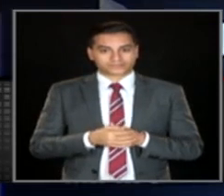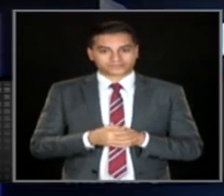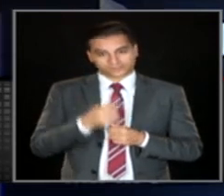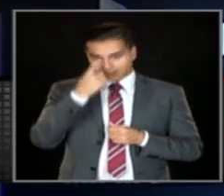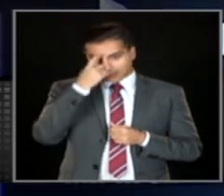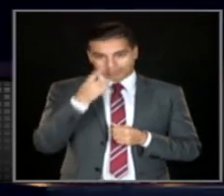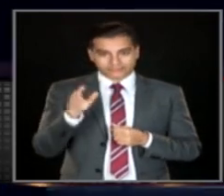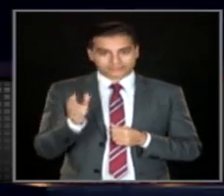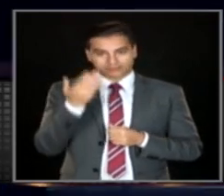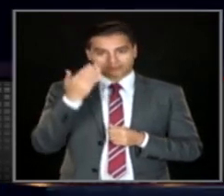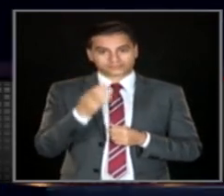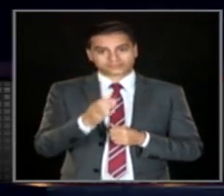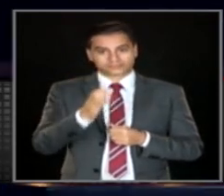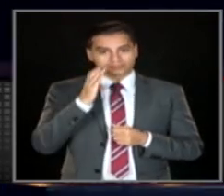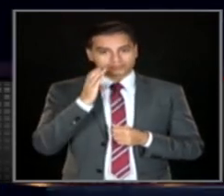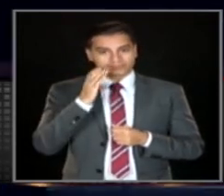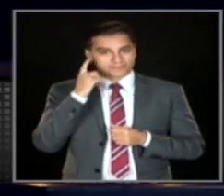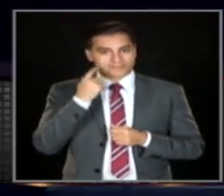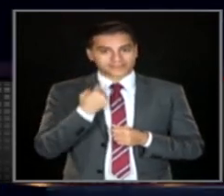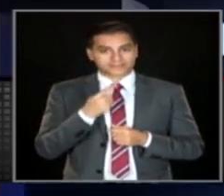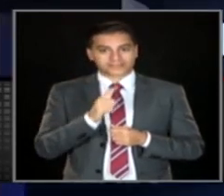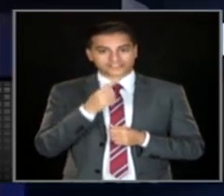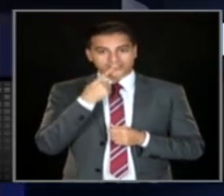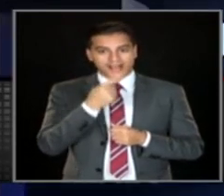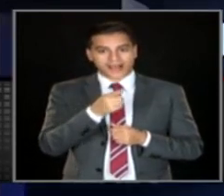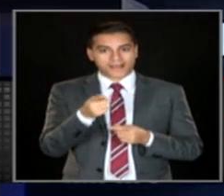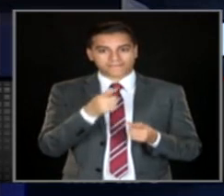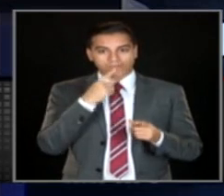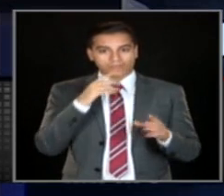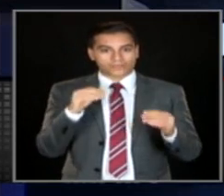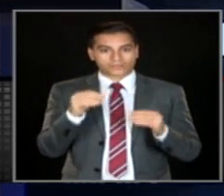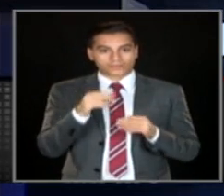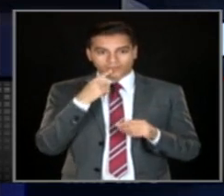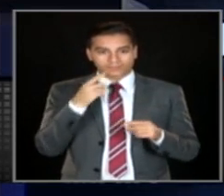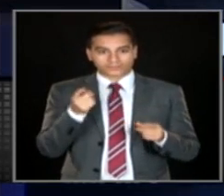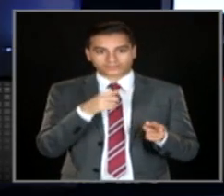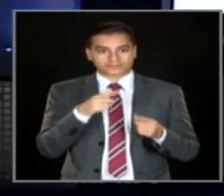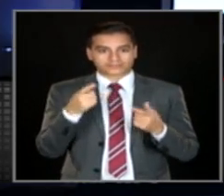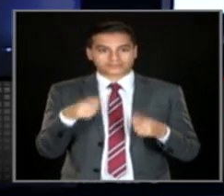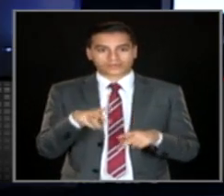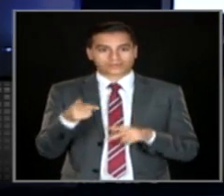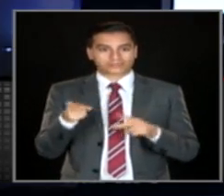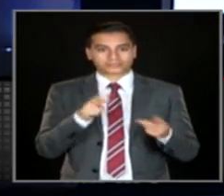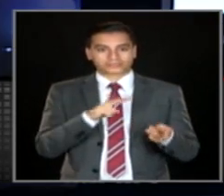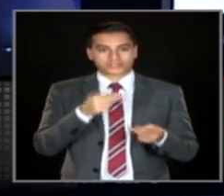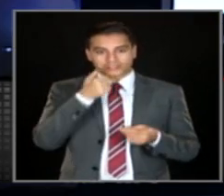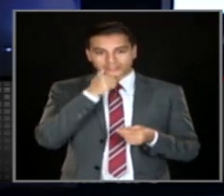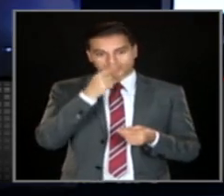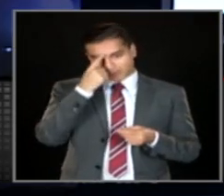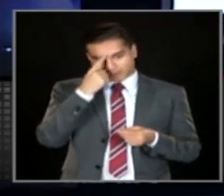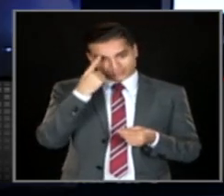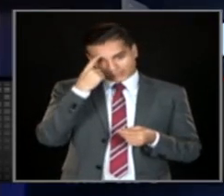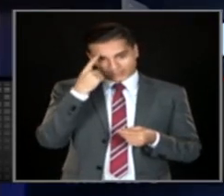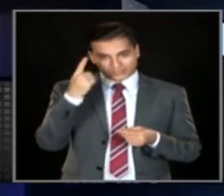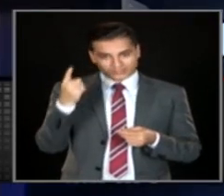الهند. الهند. ما سمعتيش كلامهم ليه؟ كل واحد قال إجابة. كل واحد قال دولة. والله الصين اليابان الهند